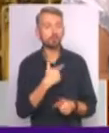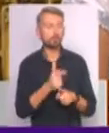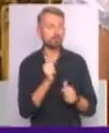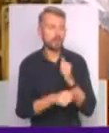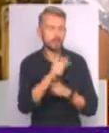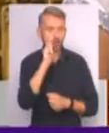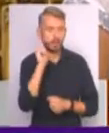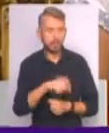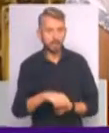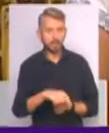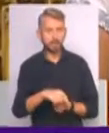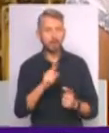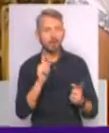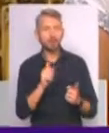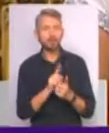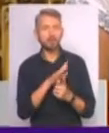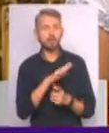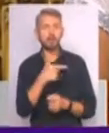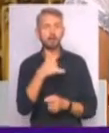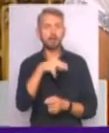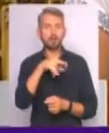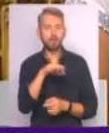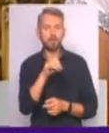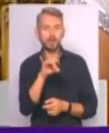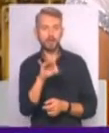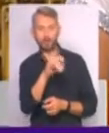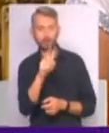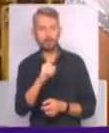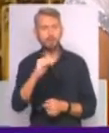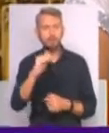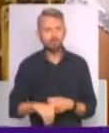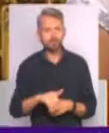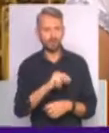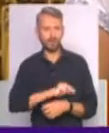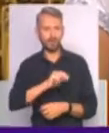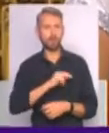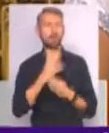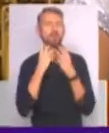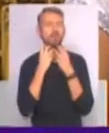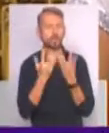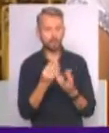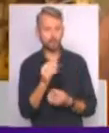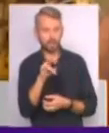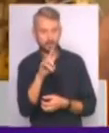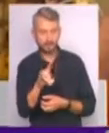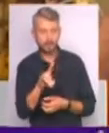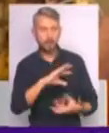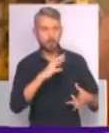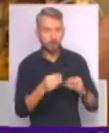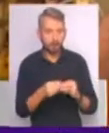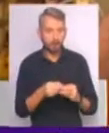Украине встречается гипотиреоз, то есть пониженная функция щитовидной железы. Это будет способствовать набору и